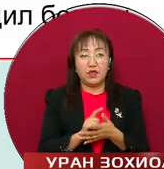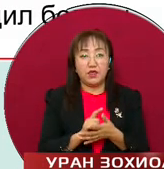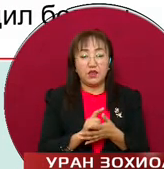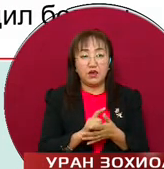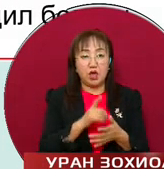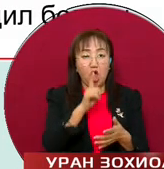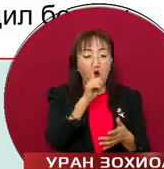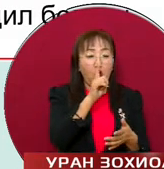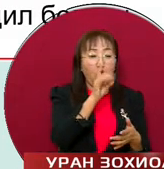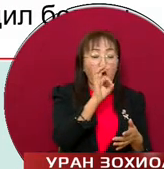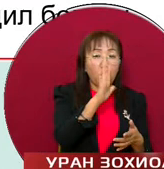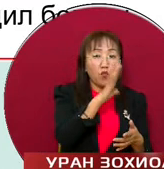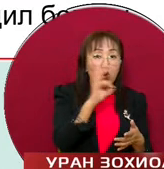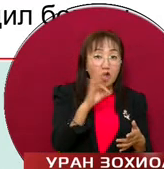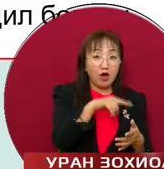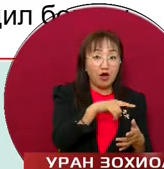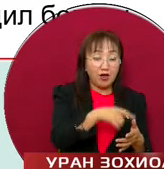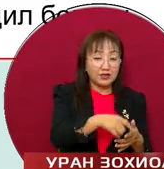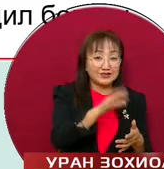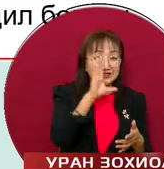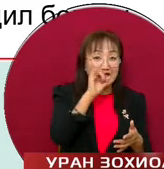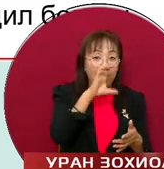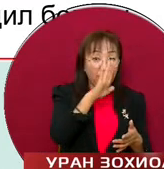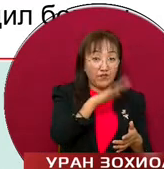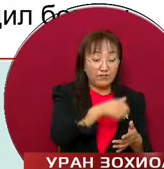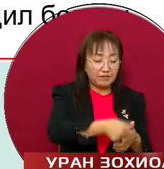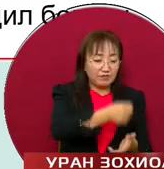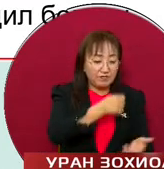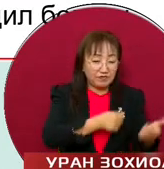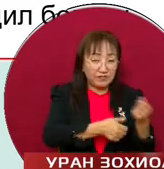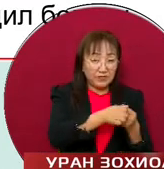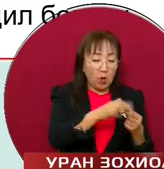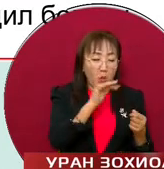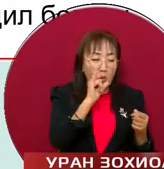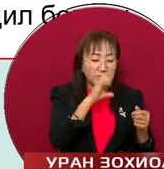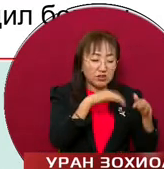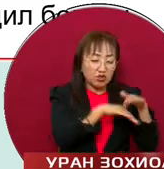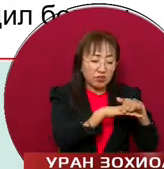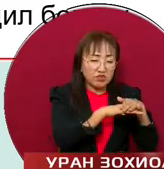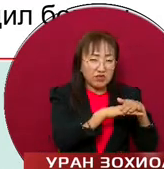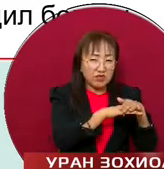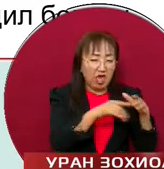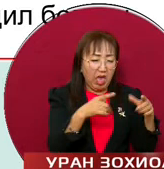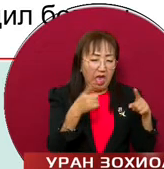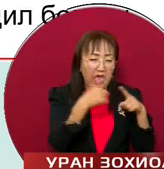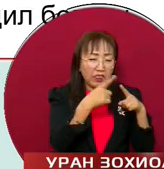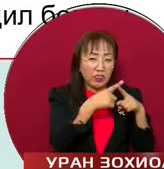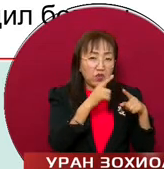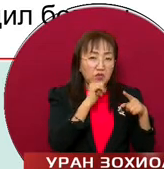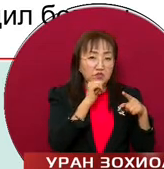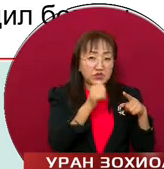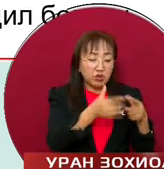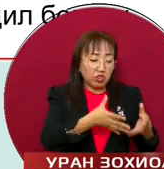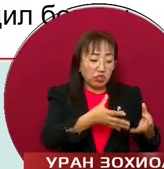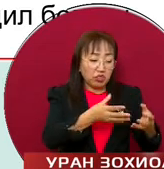Ховоо савны хатуу чанар нь алдагдж зөөлрсөн хэлбэр нь дэвтээсэн